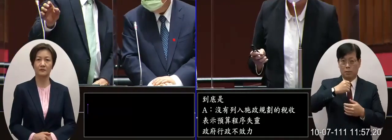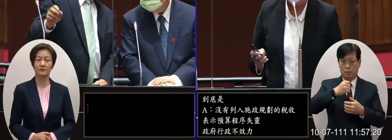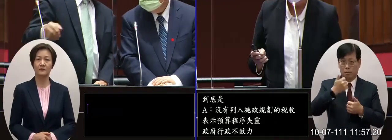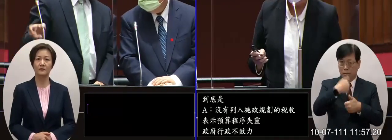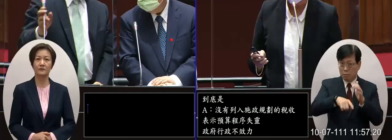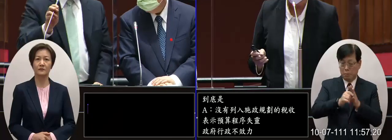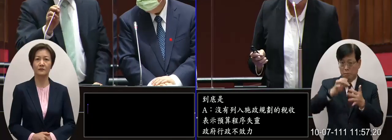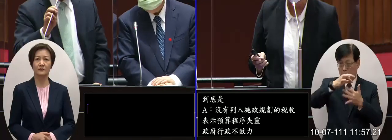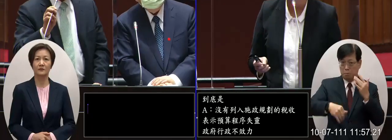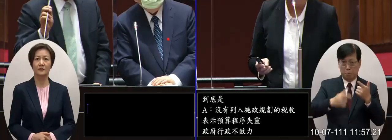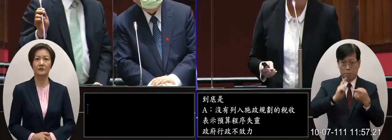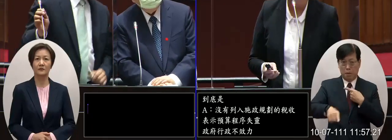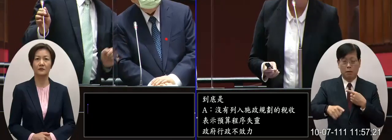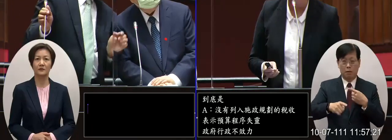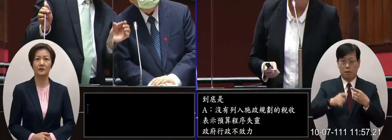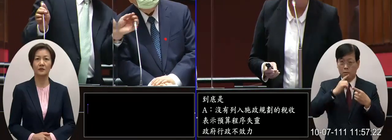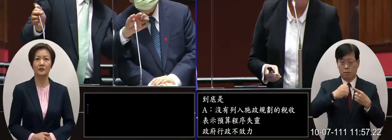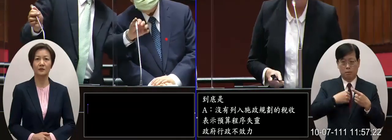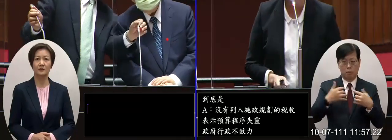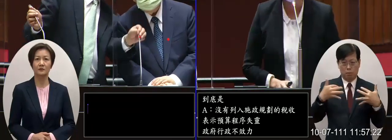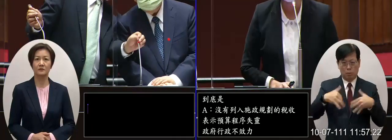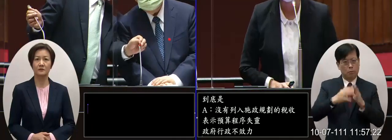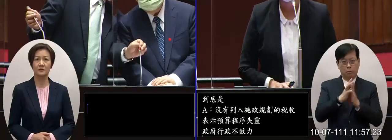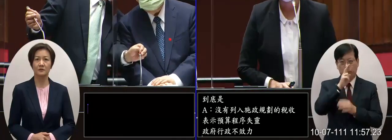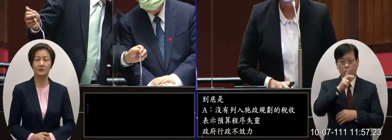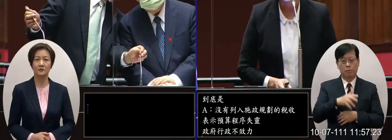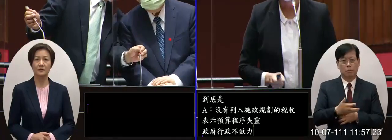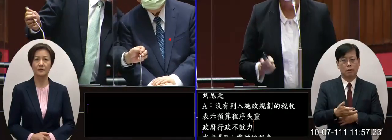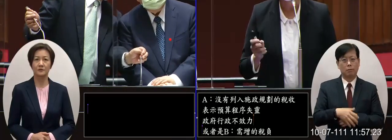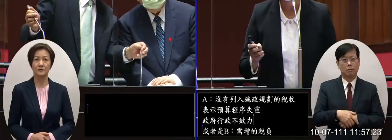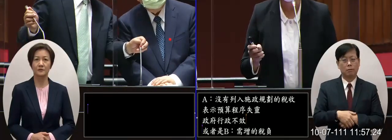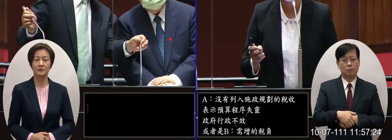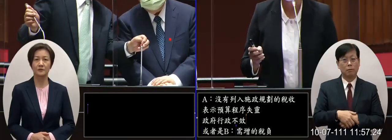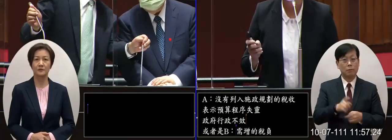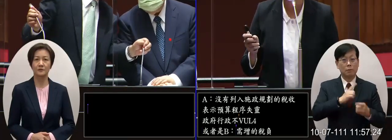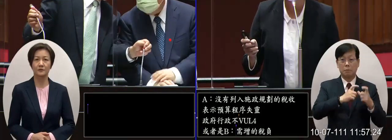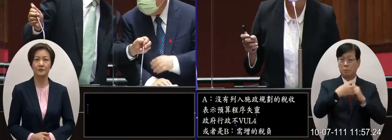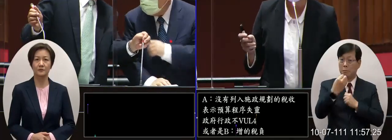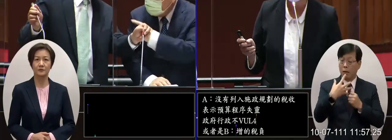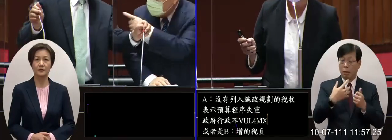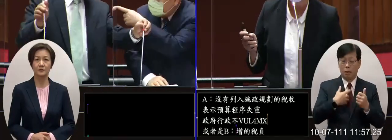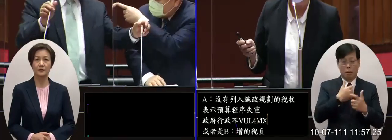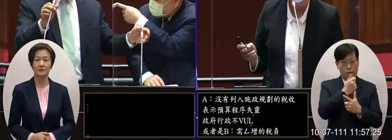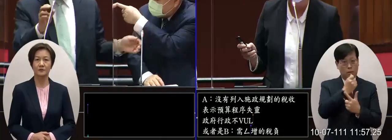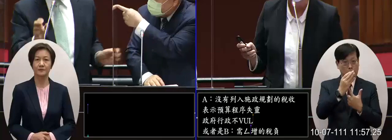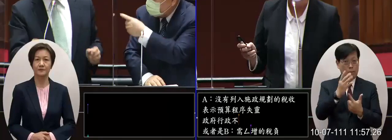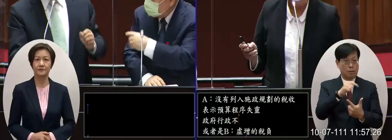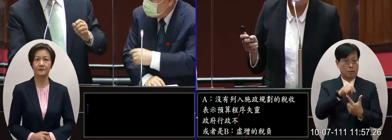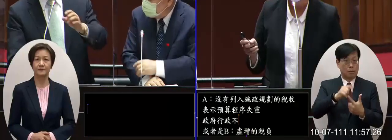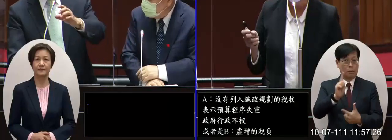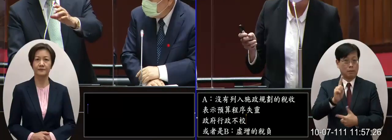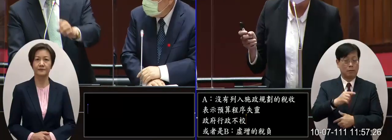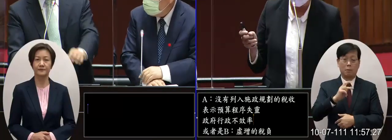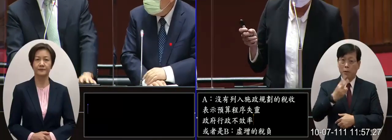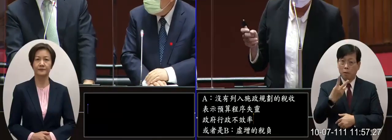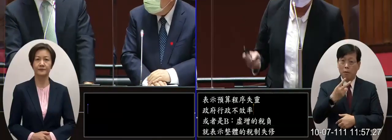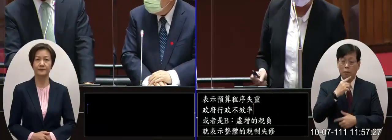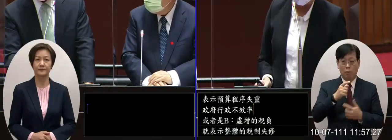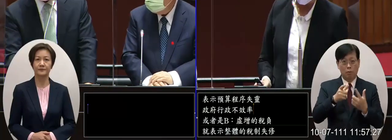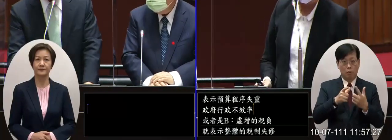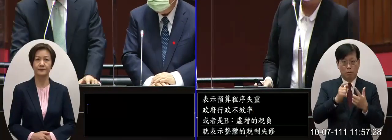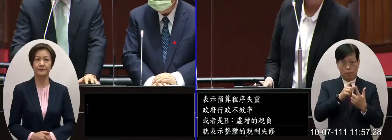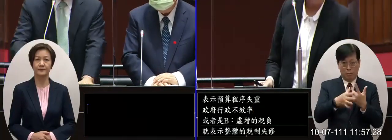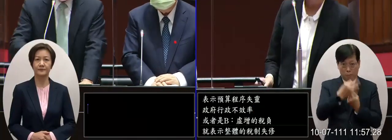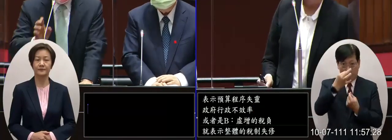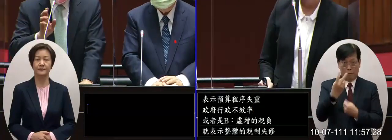修，然后租税的争议蒙羞。院长，你的答案是 A 还是 B 还是以上皆